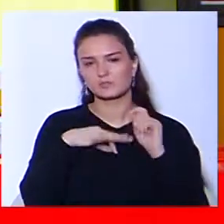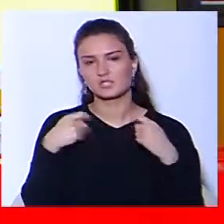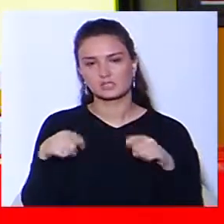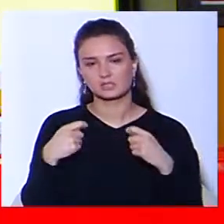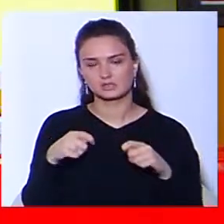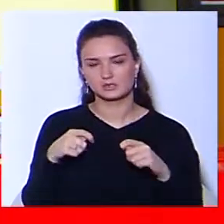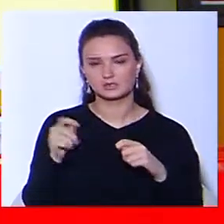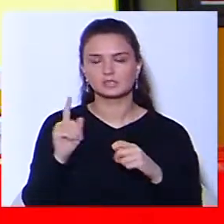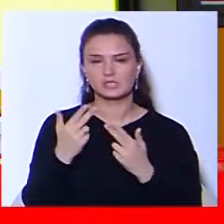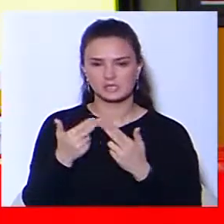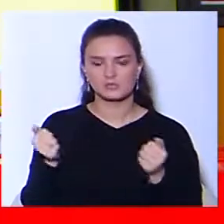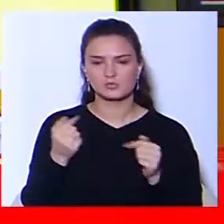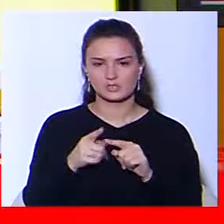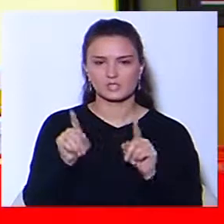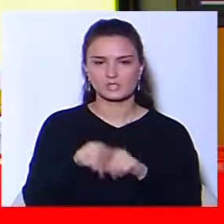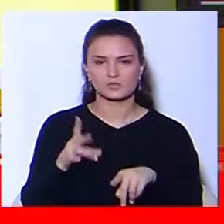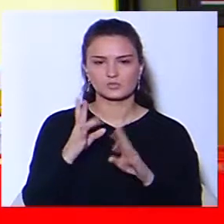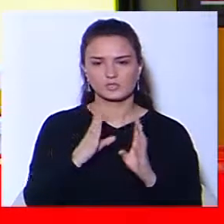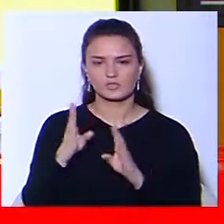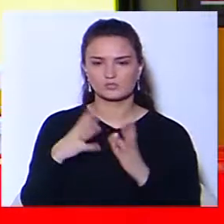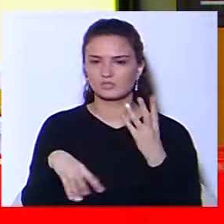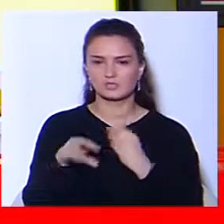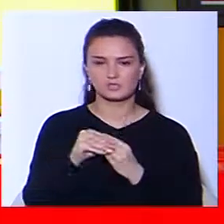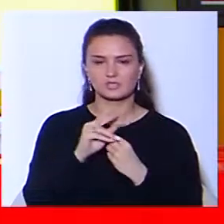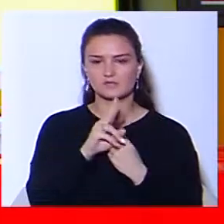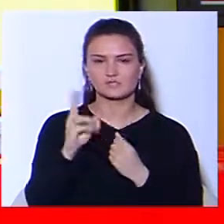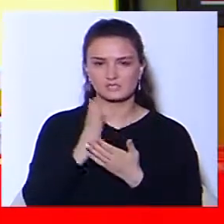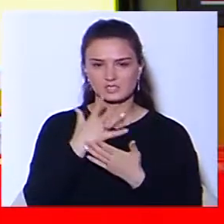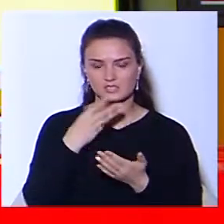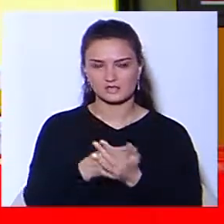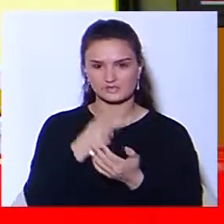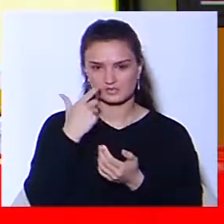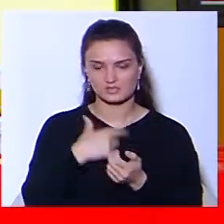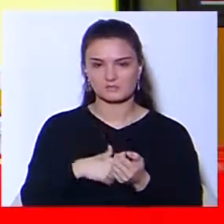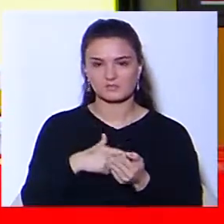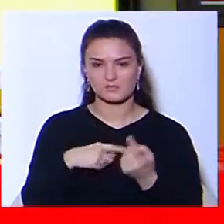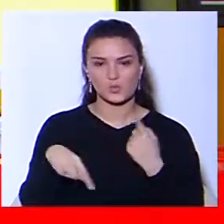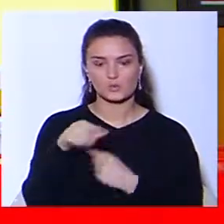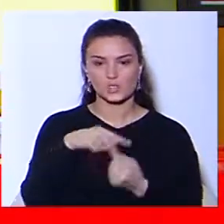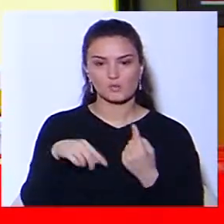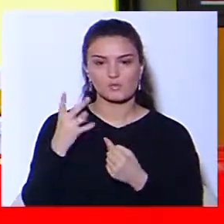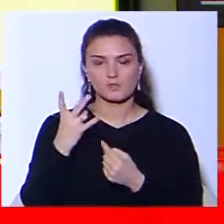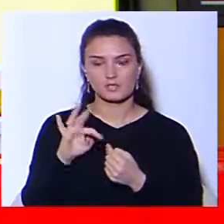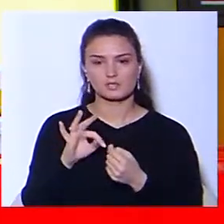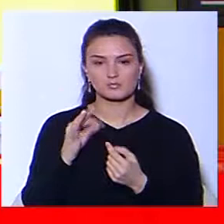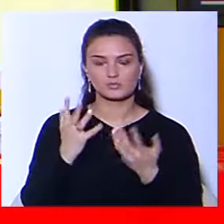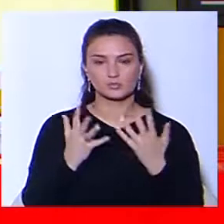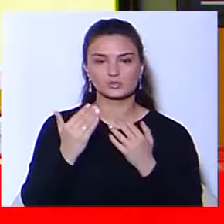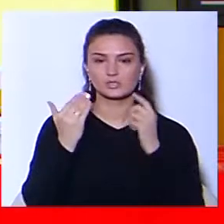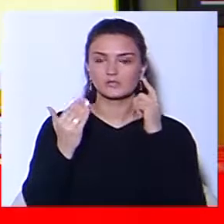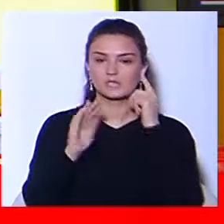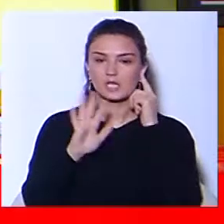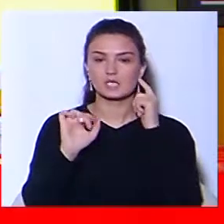გაყიდის. რა თქმა უნდა, ასე უნდა იქცეოდეს ყველა მეწარმე, რომელსაც აქვს თავისი გლეხური მეურნეობა, მაგრამ თუ თქვენ